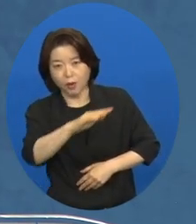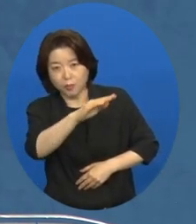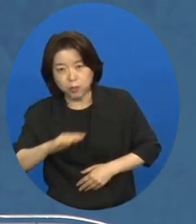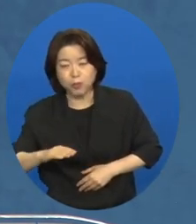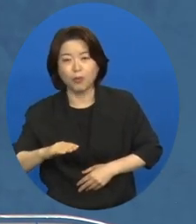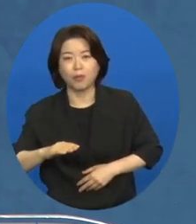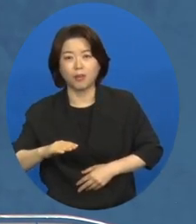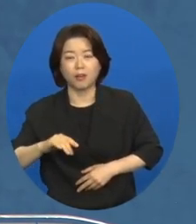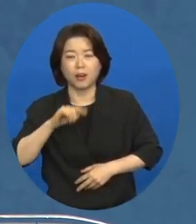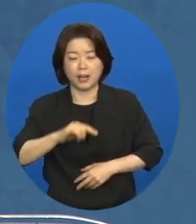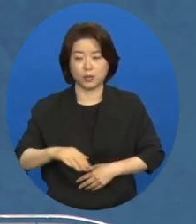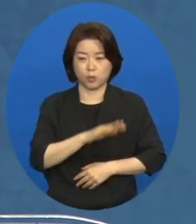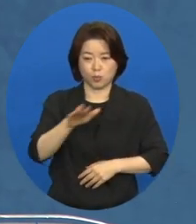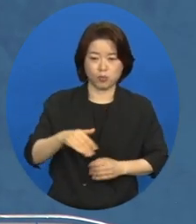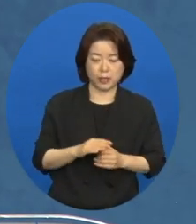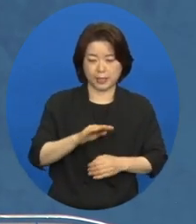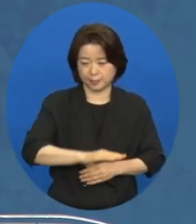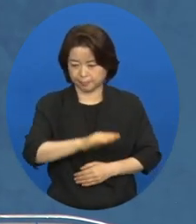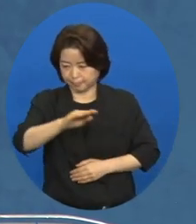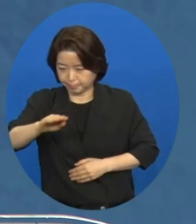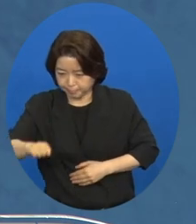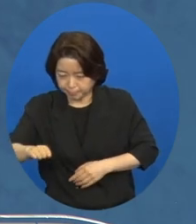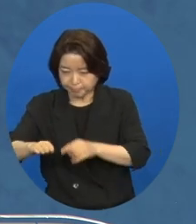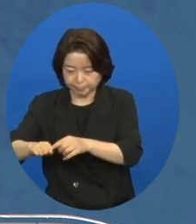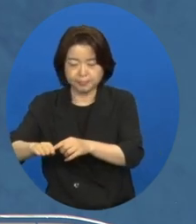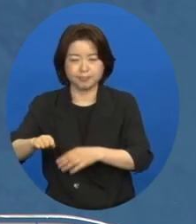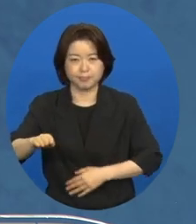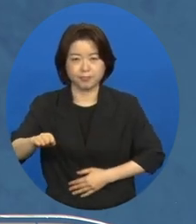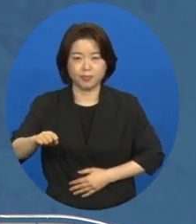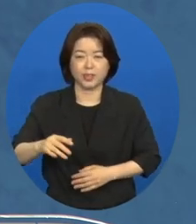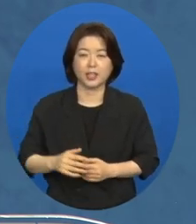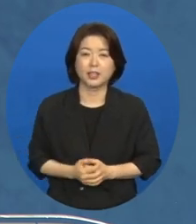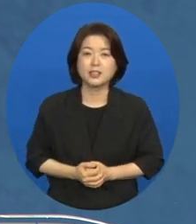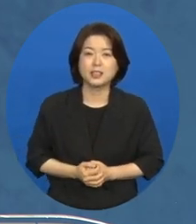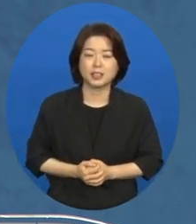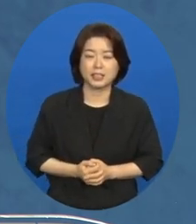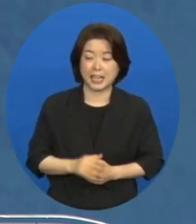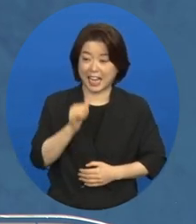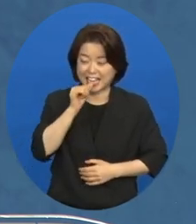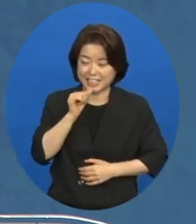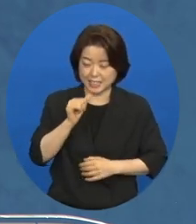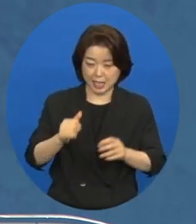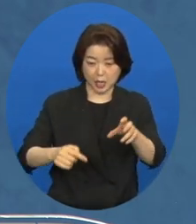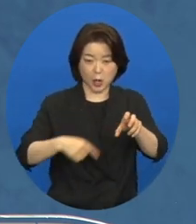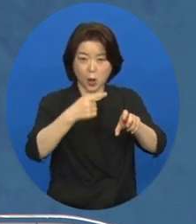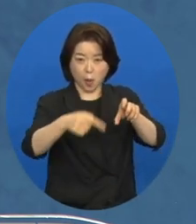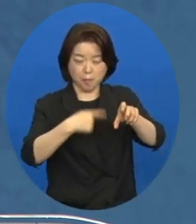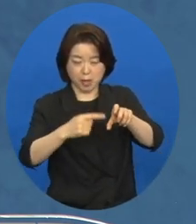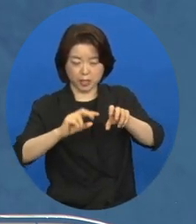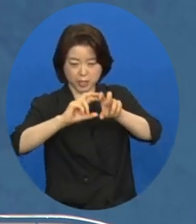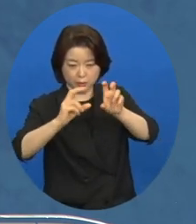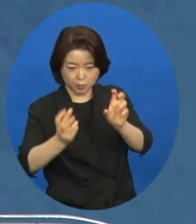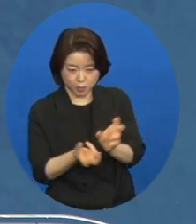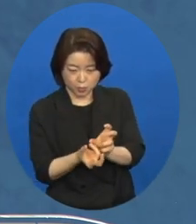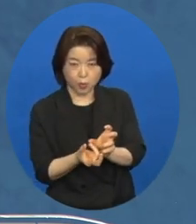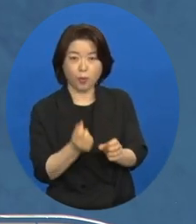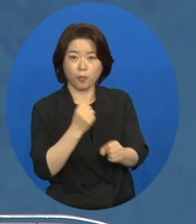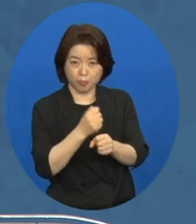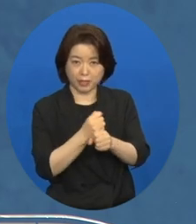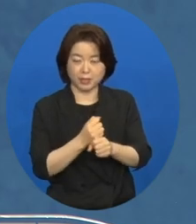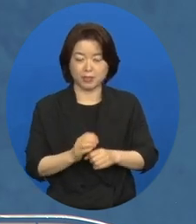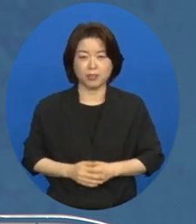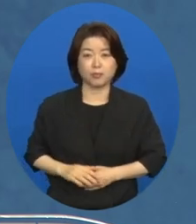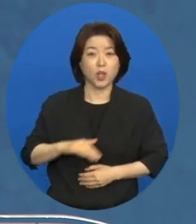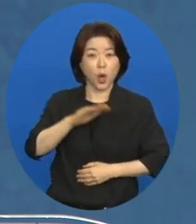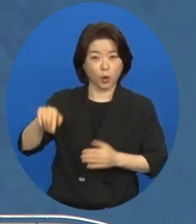미끄러져서 저희가 갓길에 차를 대고 이제 체인을 설치하려고 했습니다. 다행히도 그